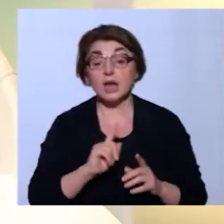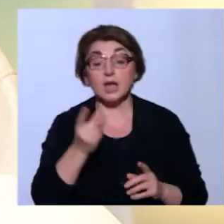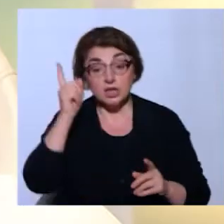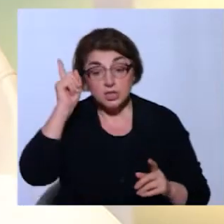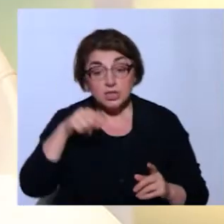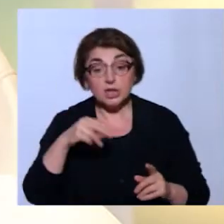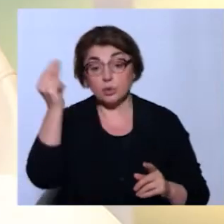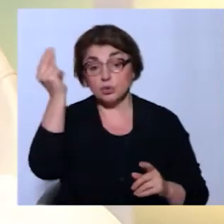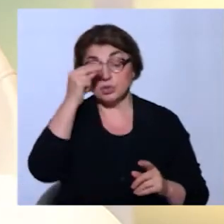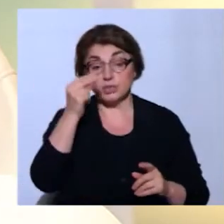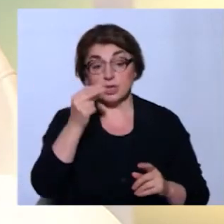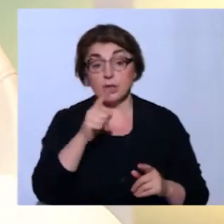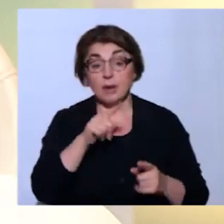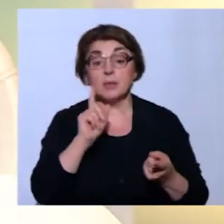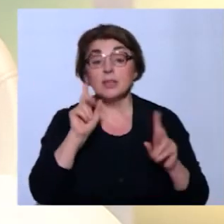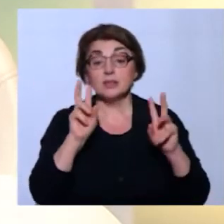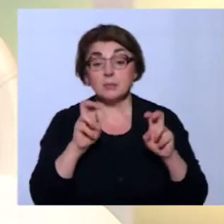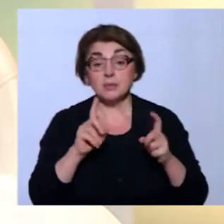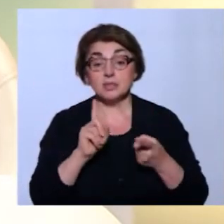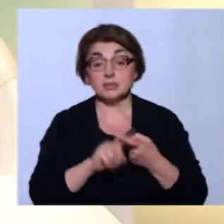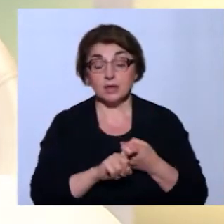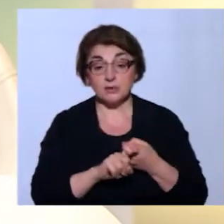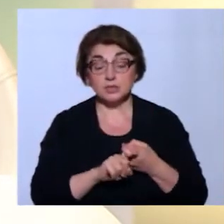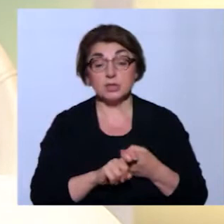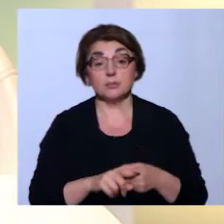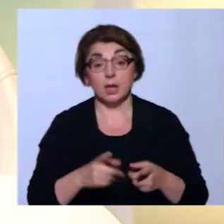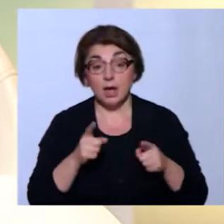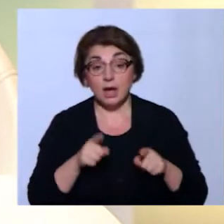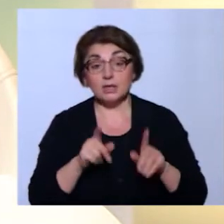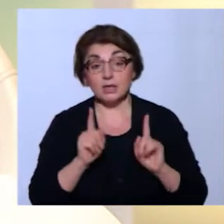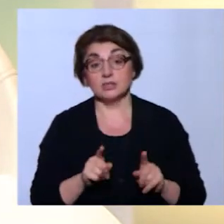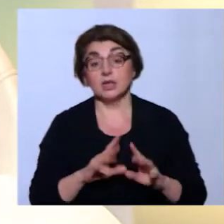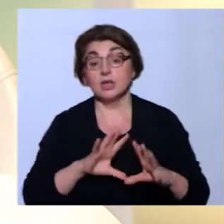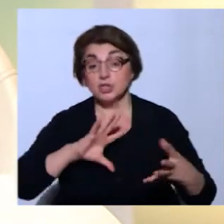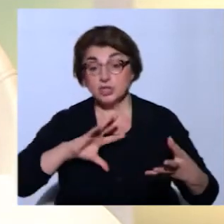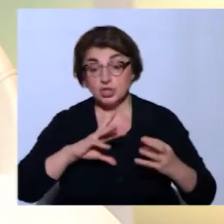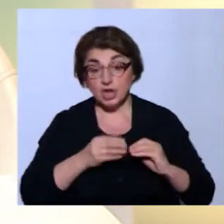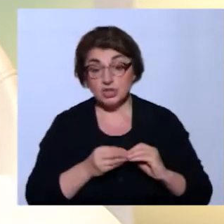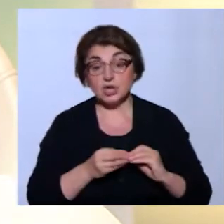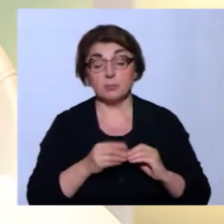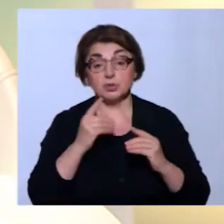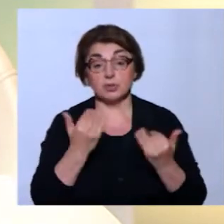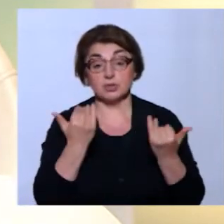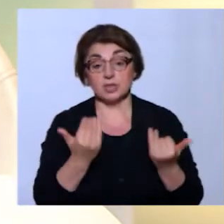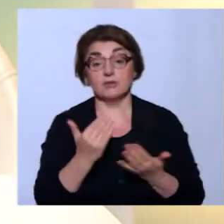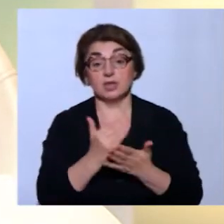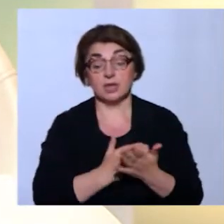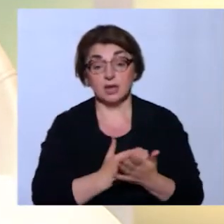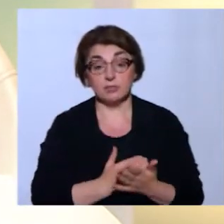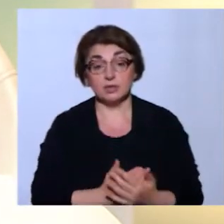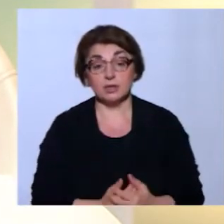გინდათ კიდე ამ საკითხთან დაკავშირებით, რომ გაიღრმავოთ და აი შეაჯამეთ ასეთნაირად თქვენ დღევანდელი